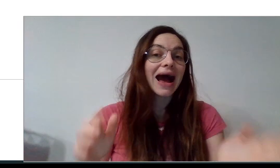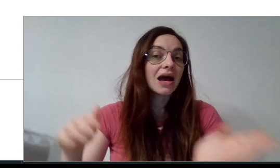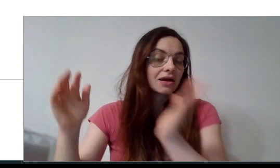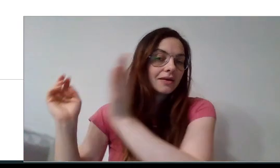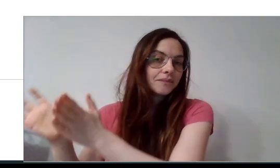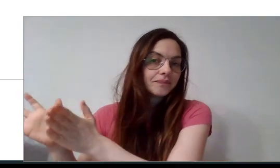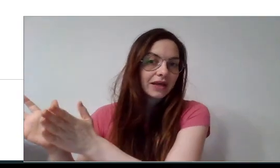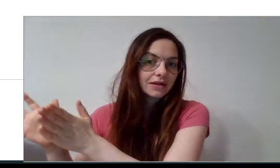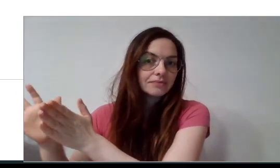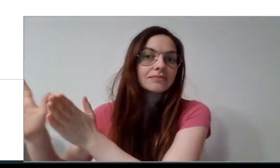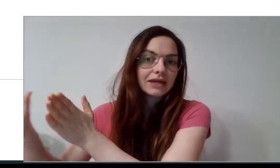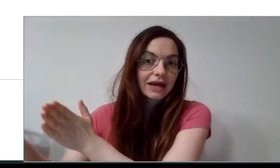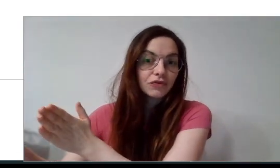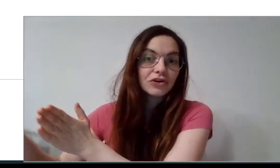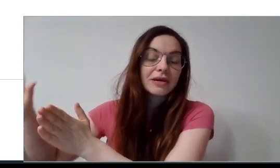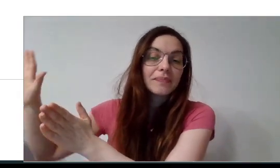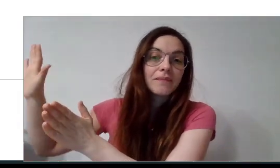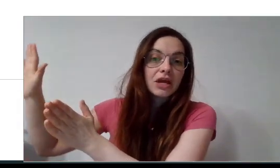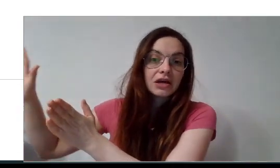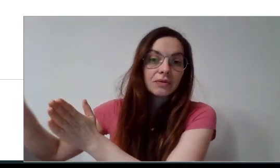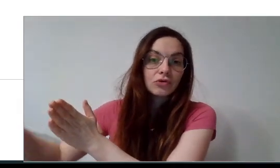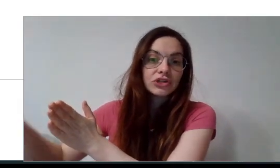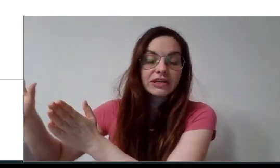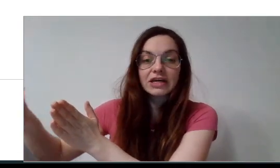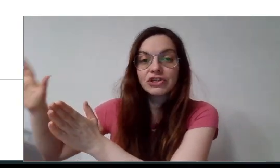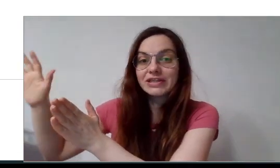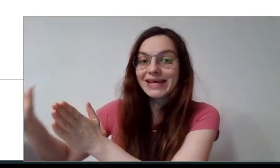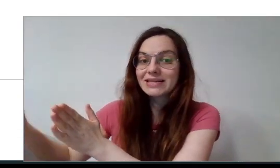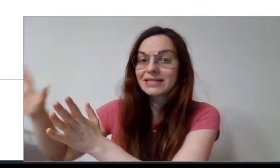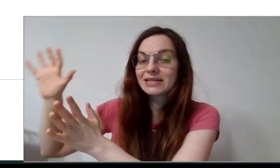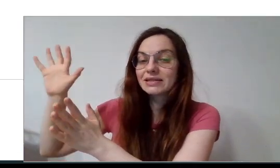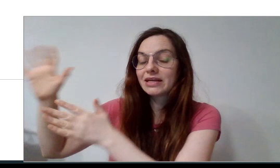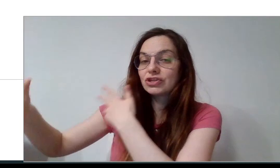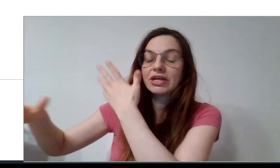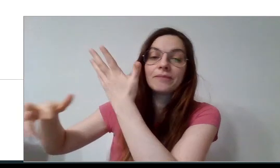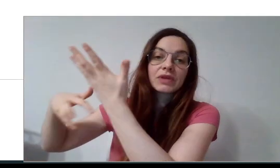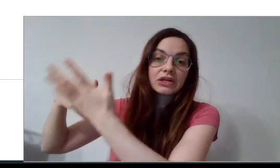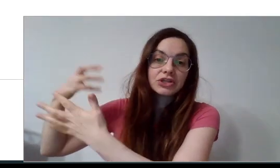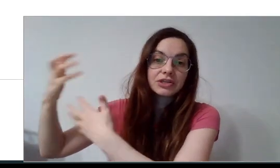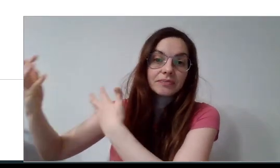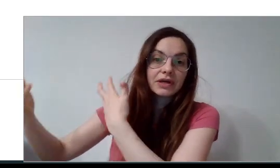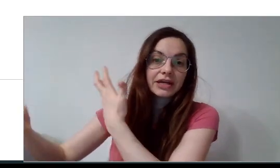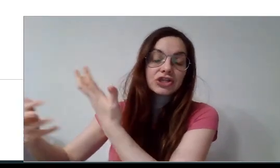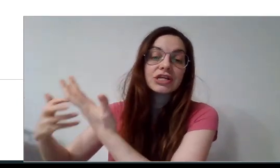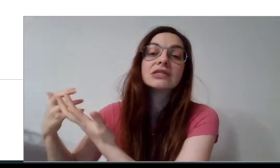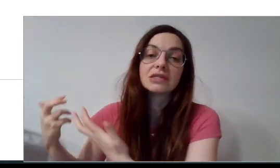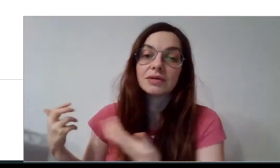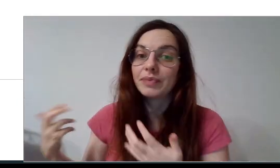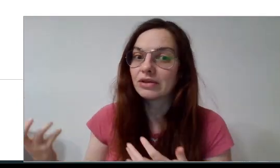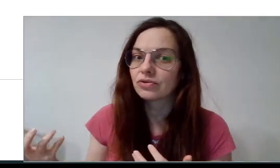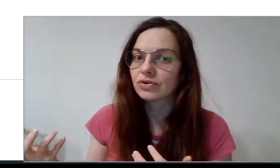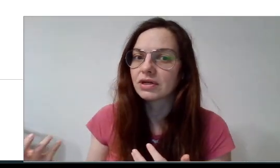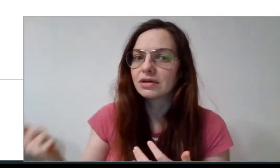objašnjavam, a negde na kraju video klipa možete naći test, tačnije čitam reči